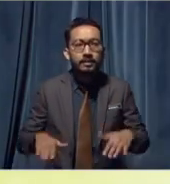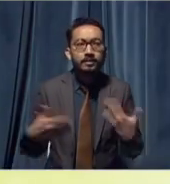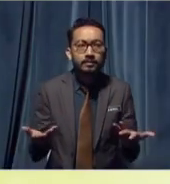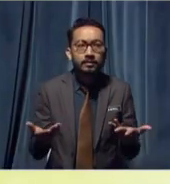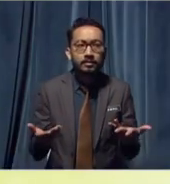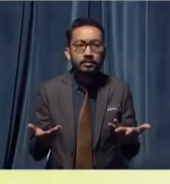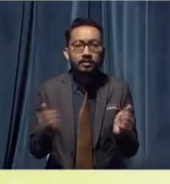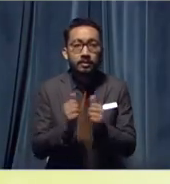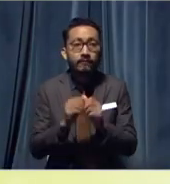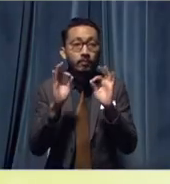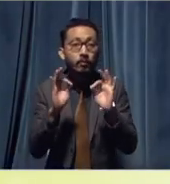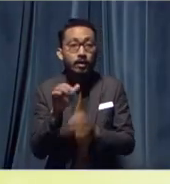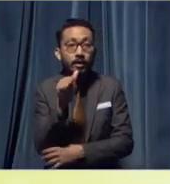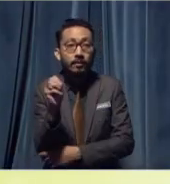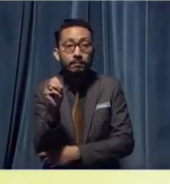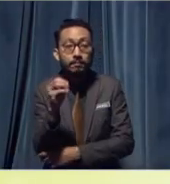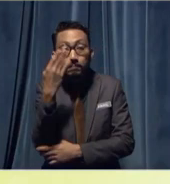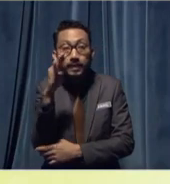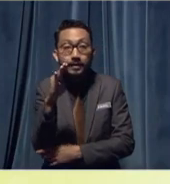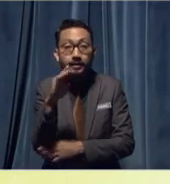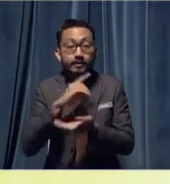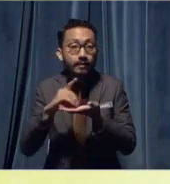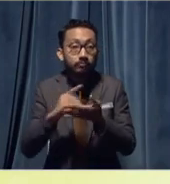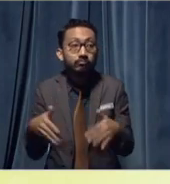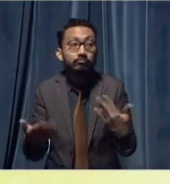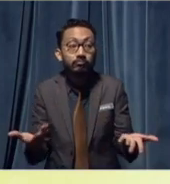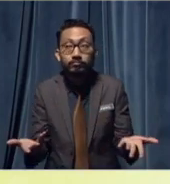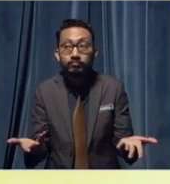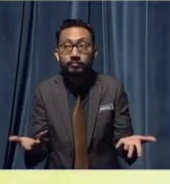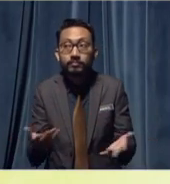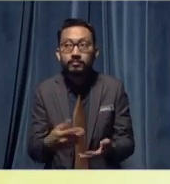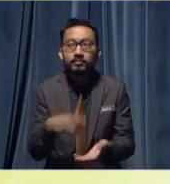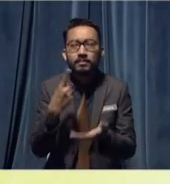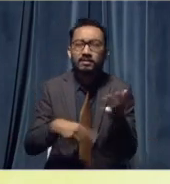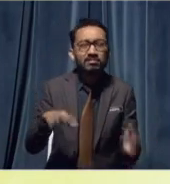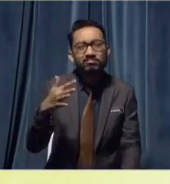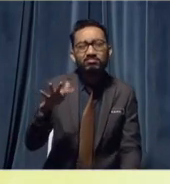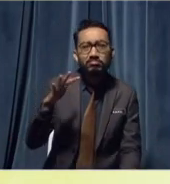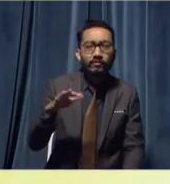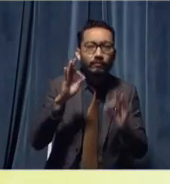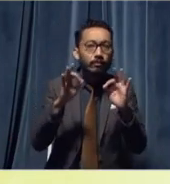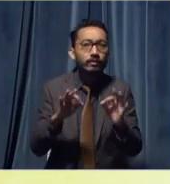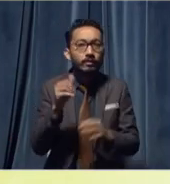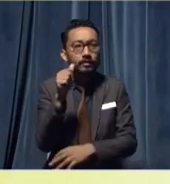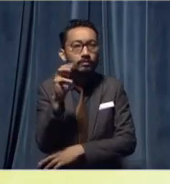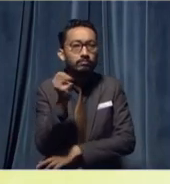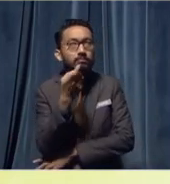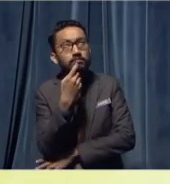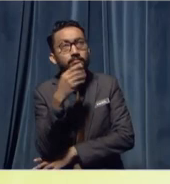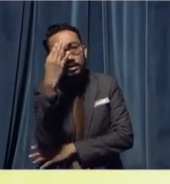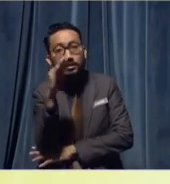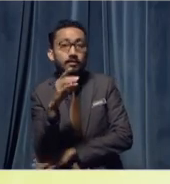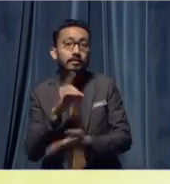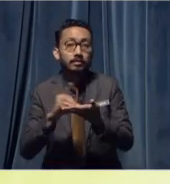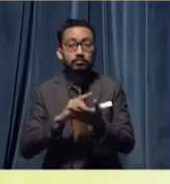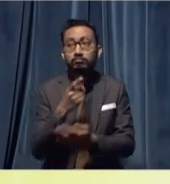Bagaimana pula dengan formula am bagi deterjen? Agak-agak apa ya formula am bagi deterjen? Ada yang